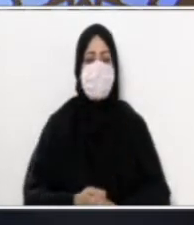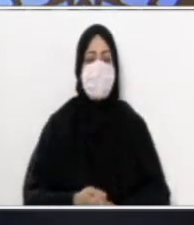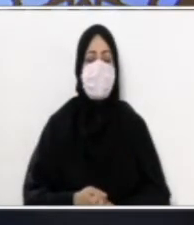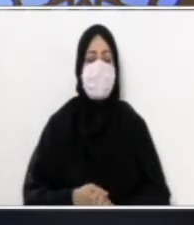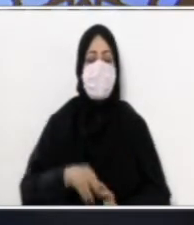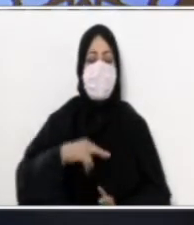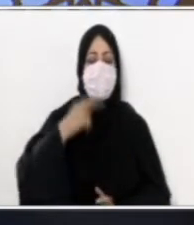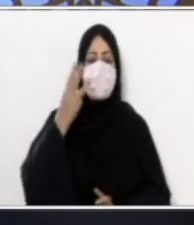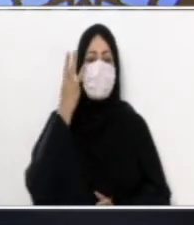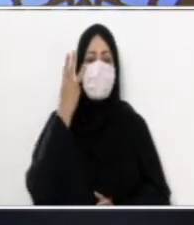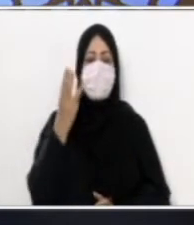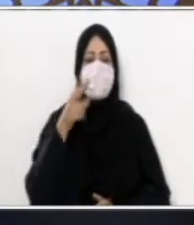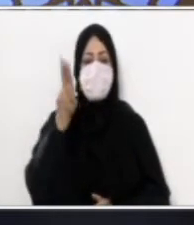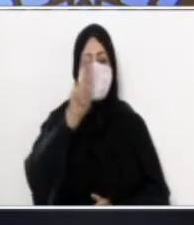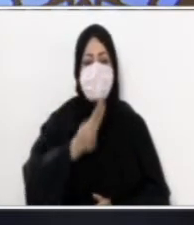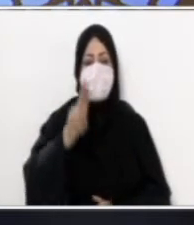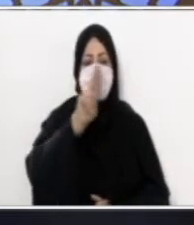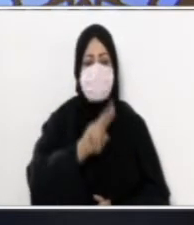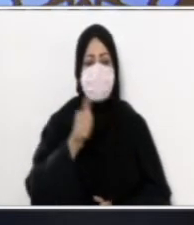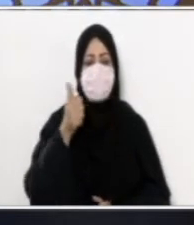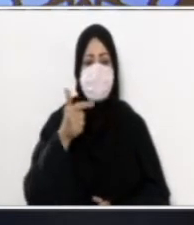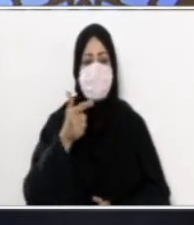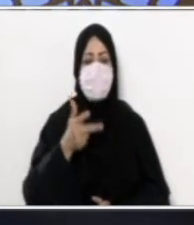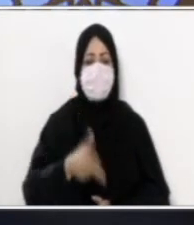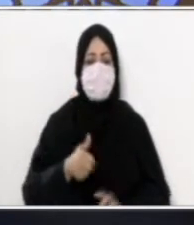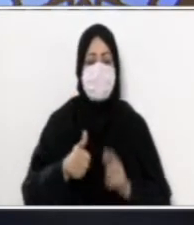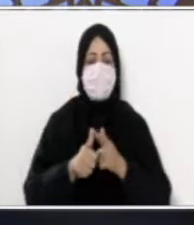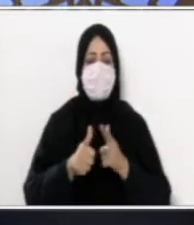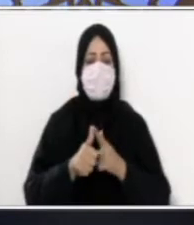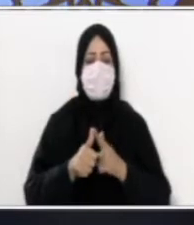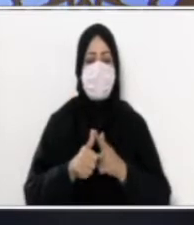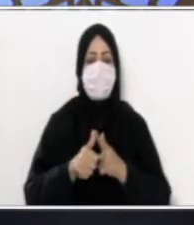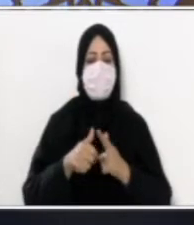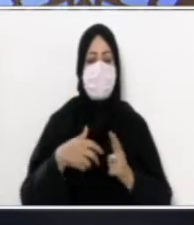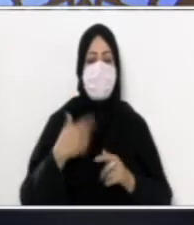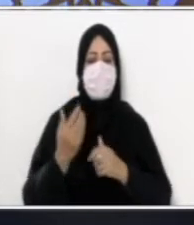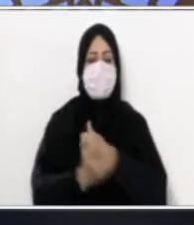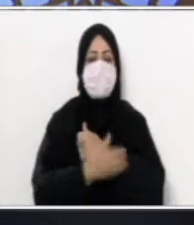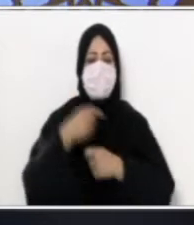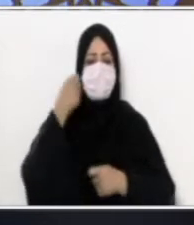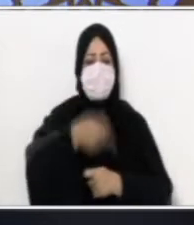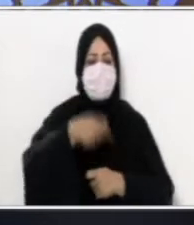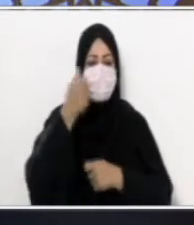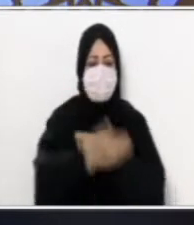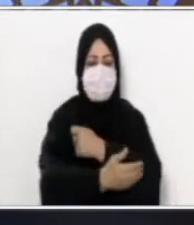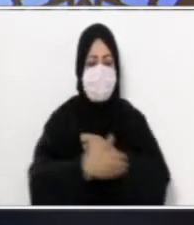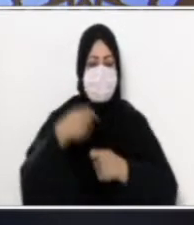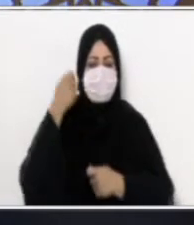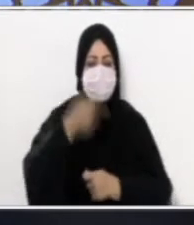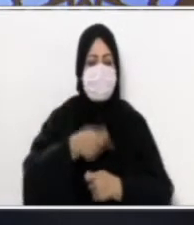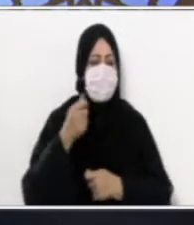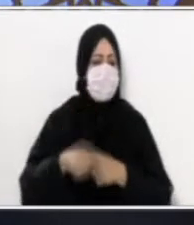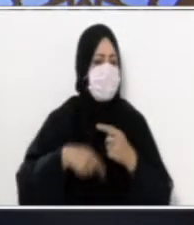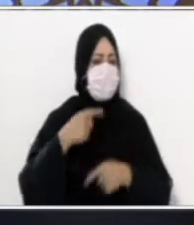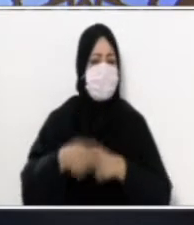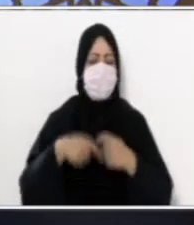الأول بالصدقة الجارية. إحنا الشائع عندنا أن عشان هي صدقة الجارية حفر بير وجامع. هو هذا بس الصدقة الجارية حفر بير